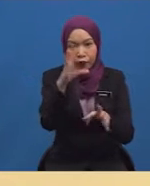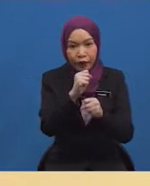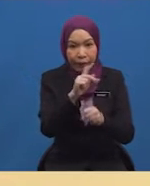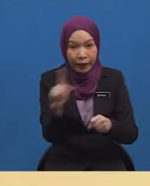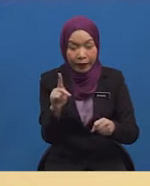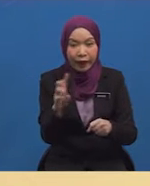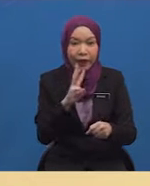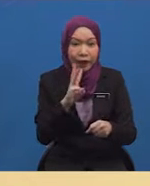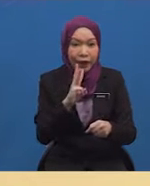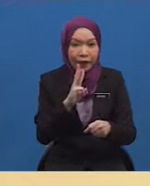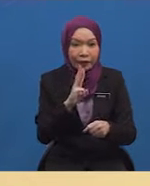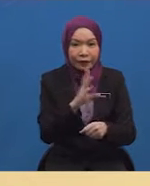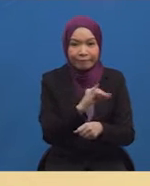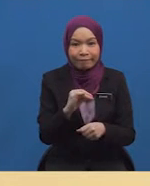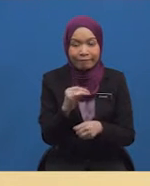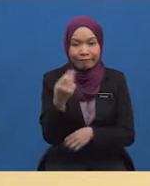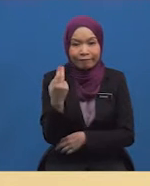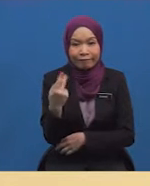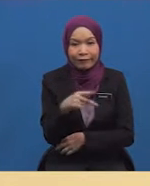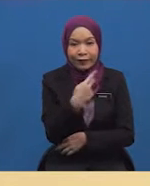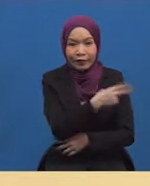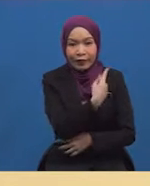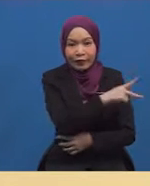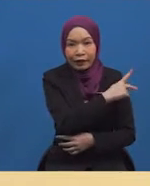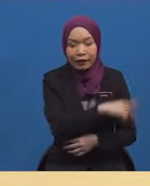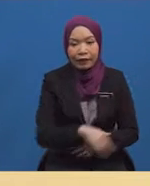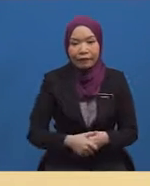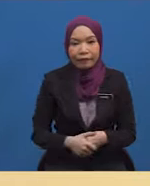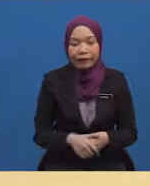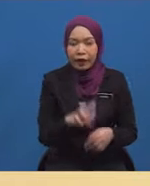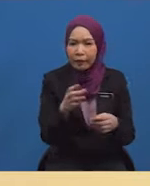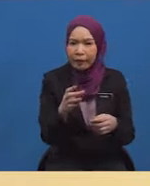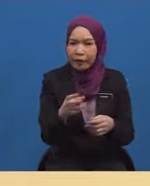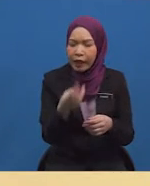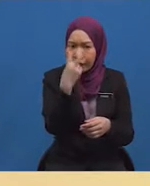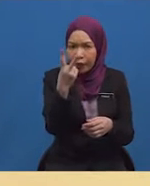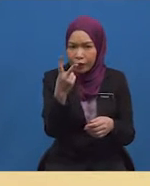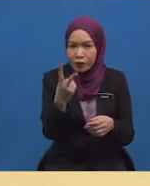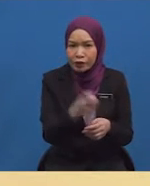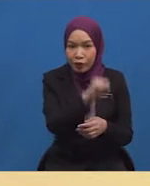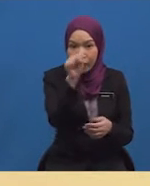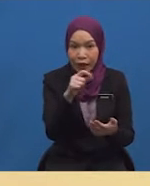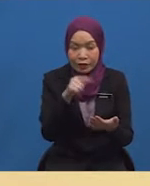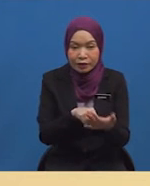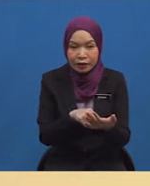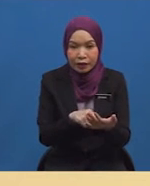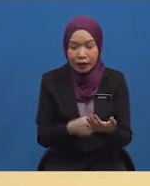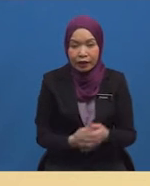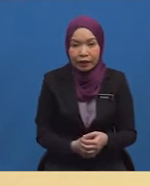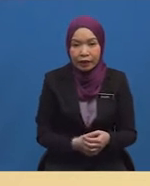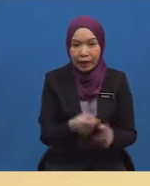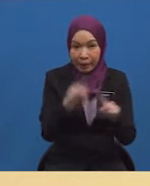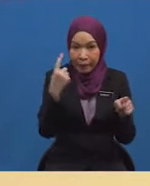kawasan perindustrian. Sila baca soalan seterusnya iaitu, berdasarkan foto